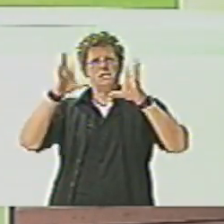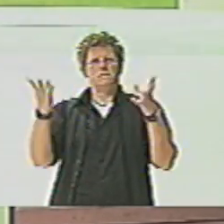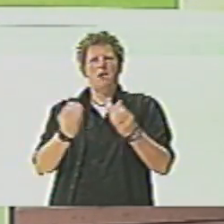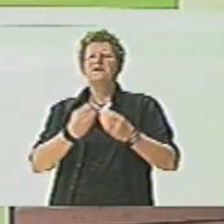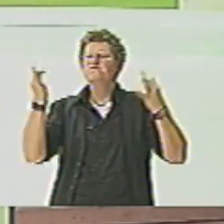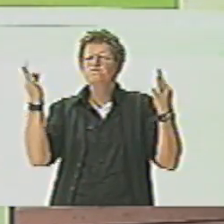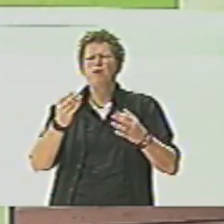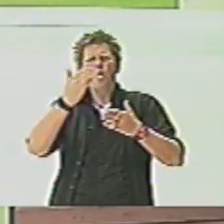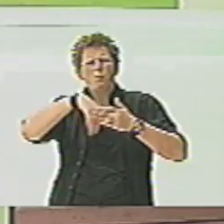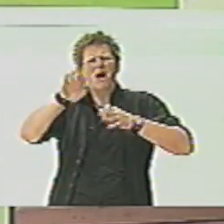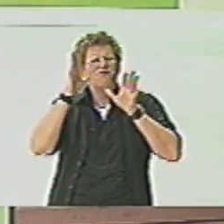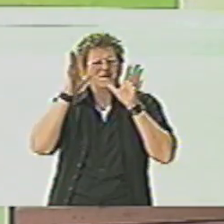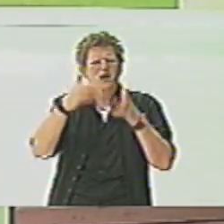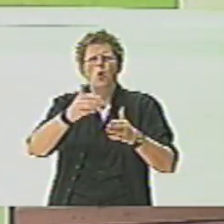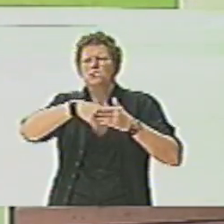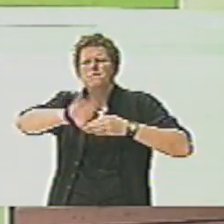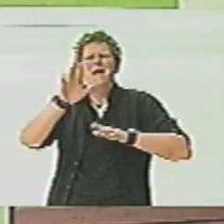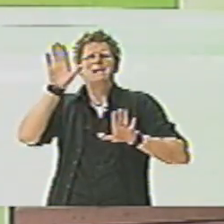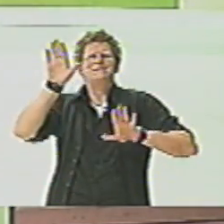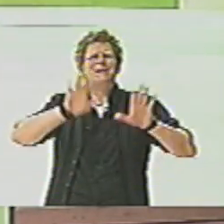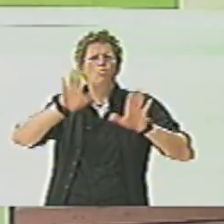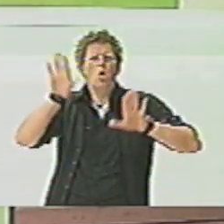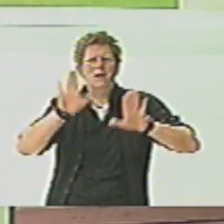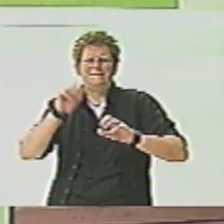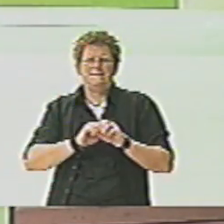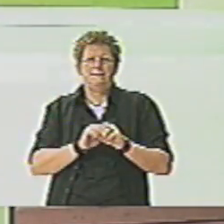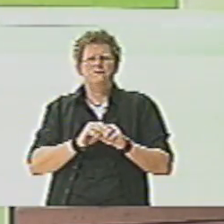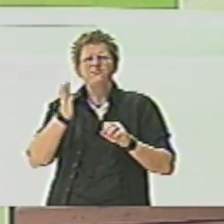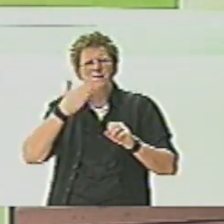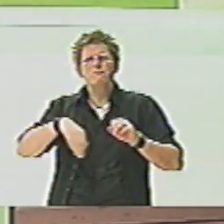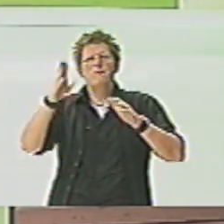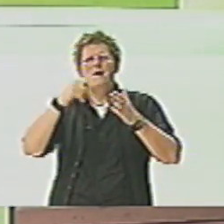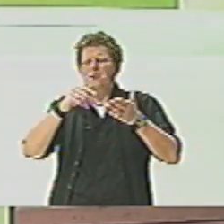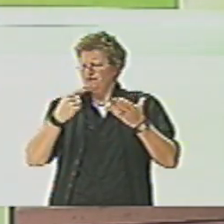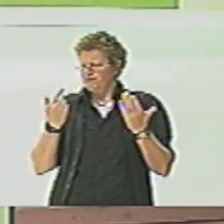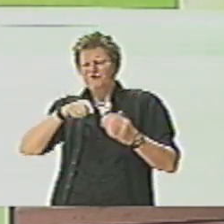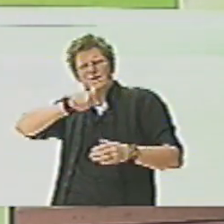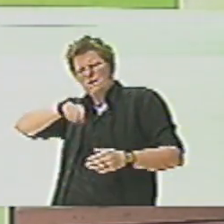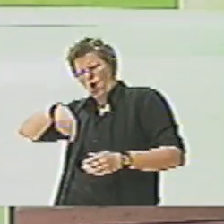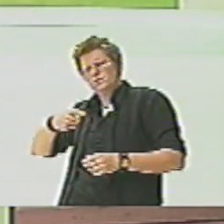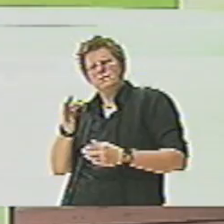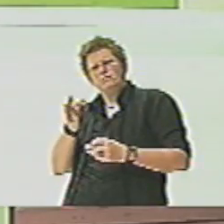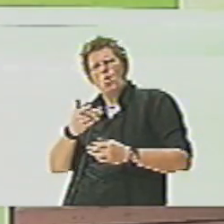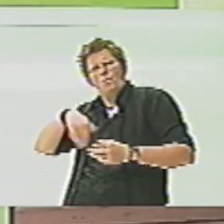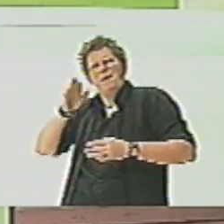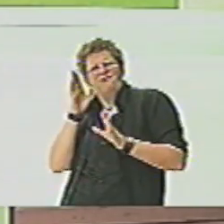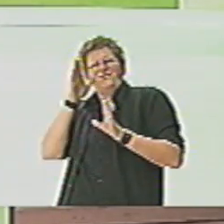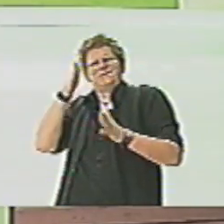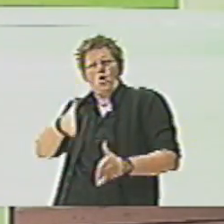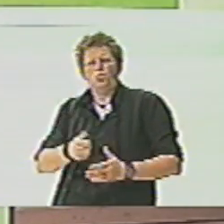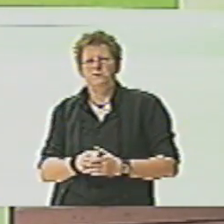wieder mehr Vertrauen in und Nähe zur Politik der Bürgerinnen und Bürger. Dafür wollen wir